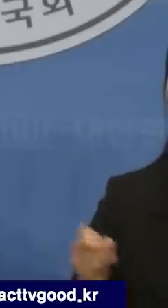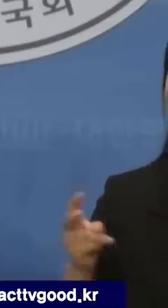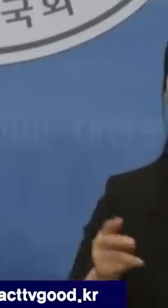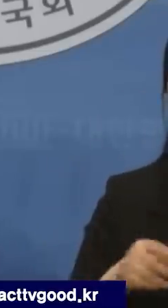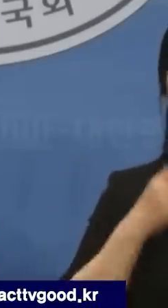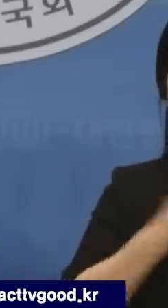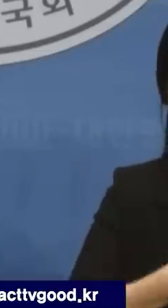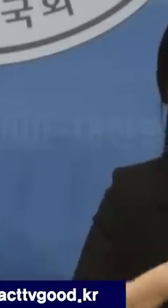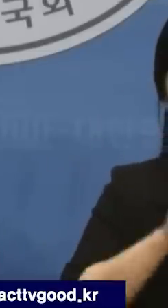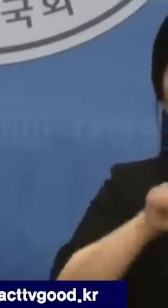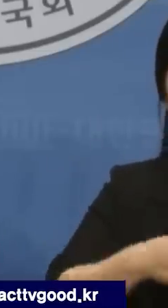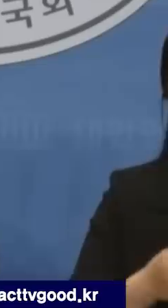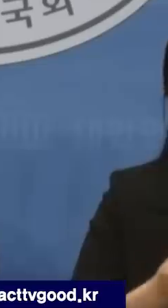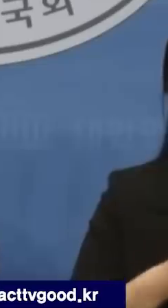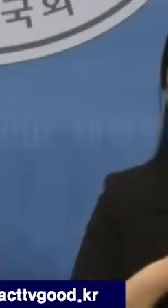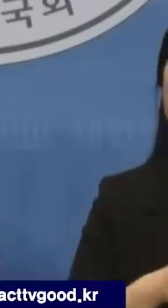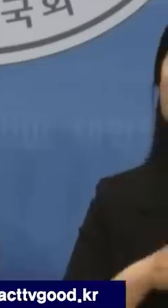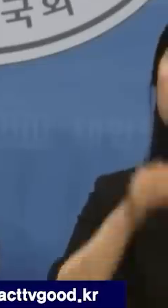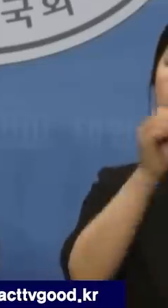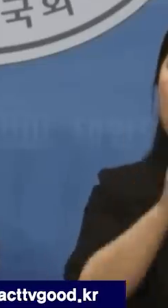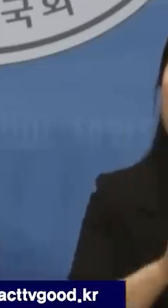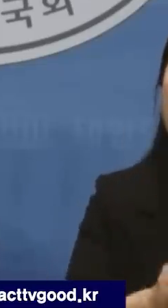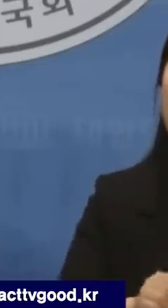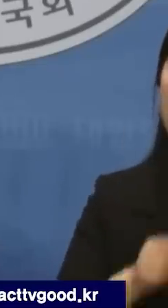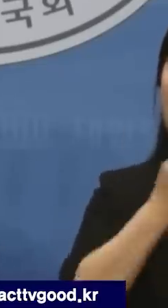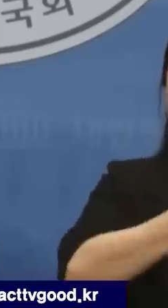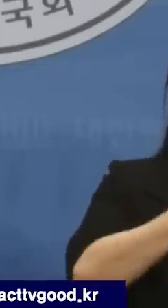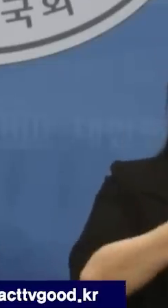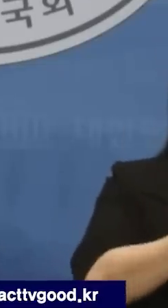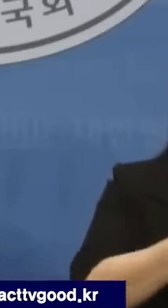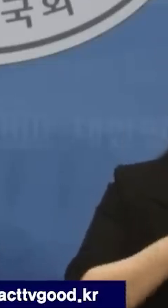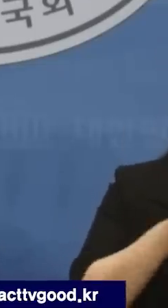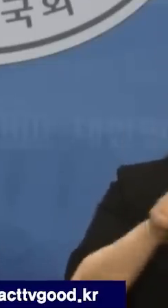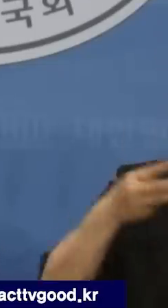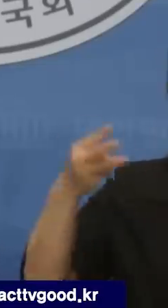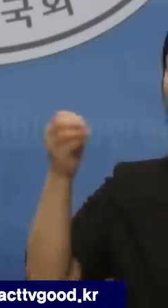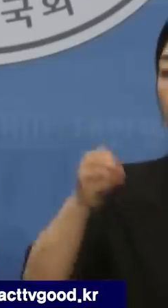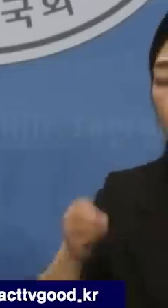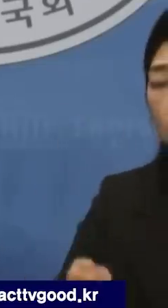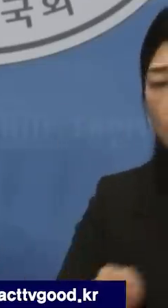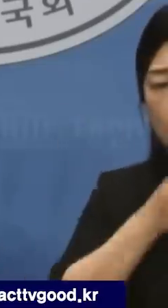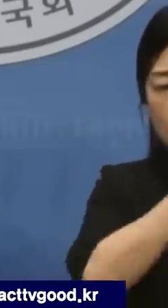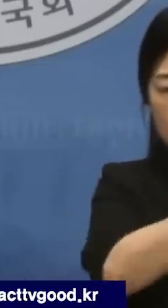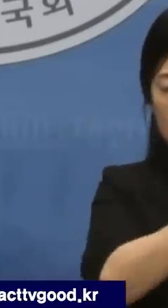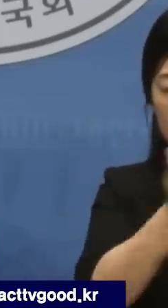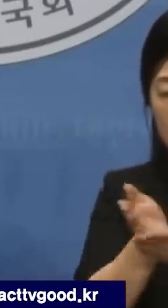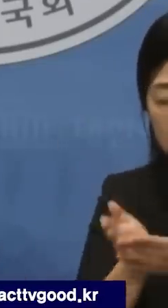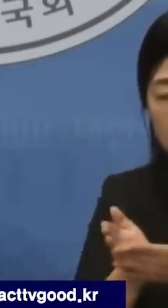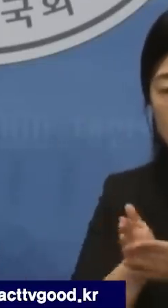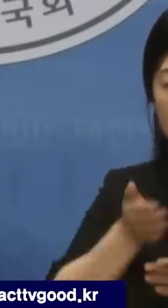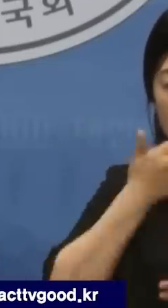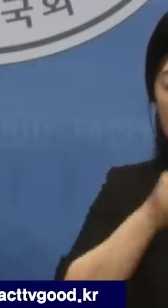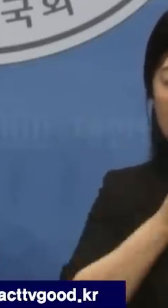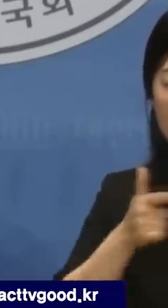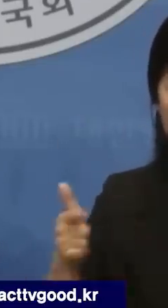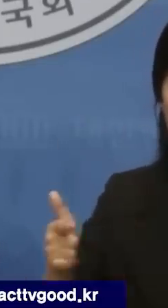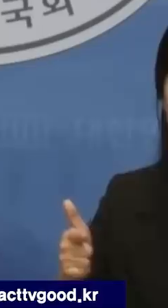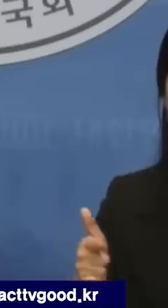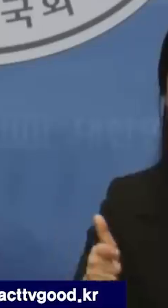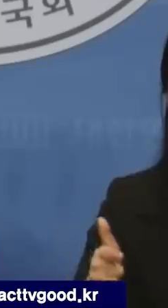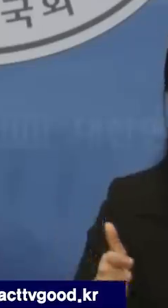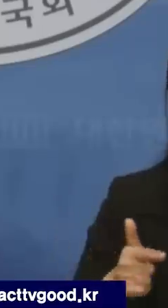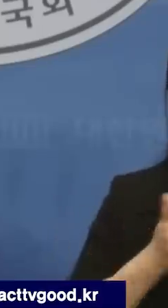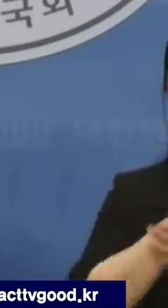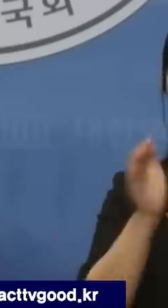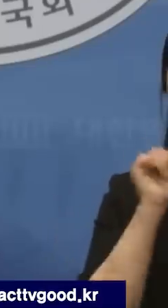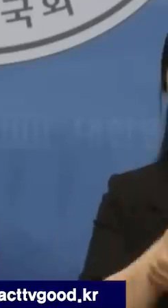2.6%, 야생조수육 29%, 가공식품 6.3% 등 다양한 종류의 식재료에서의